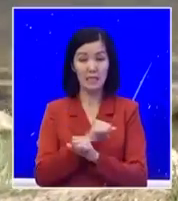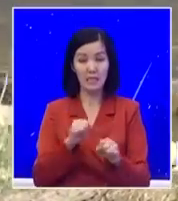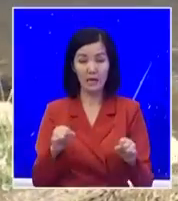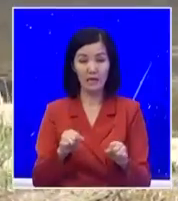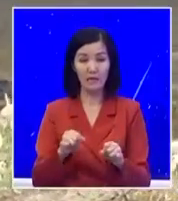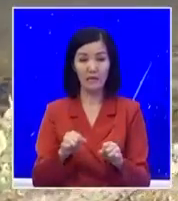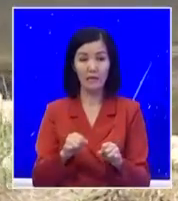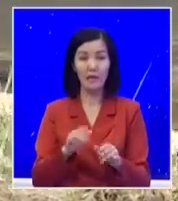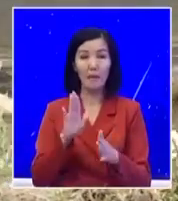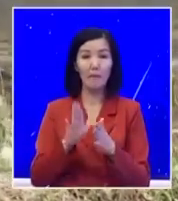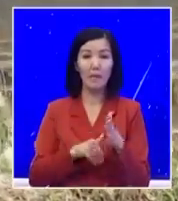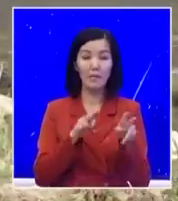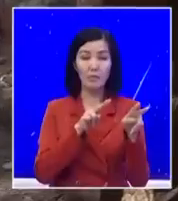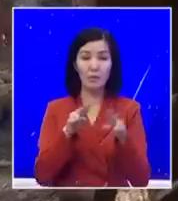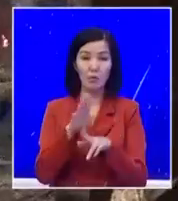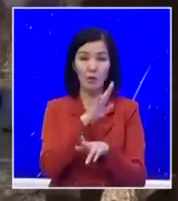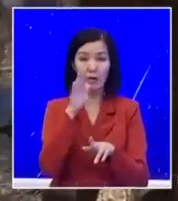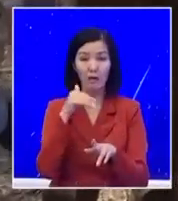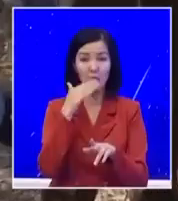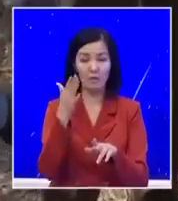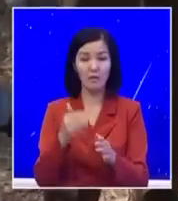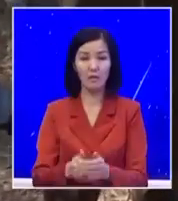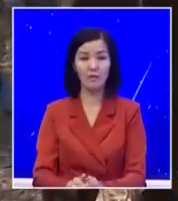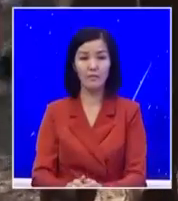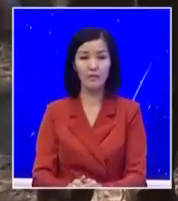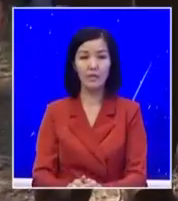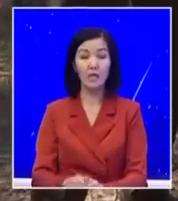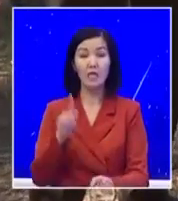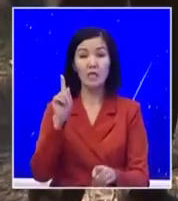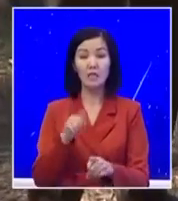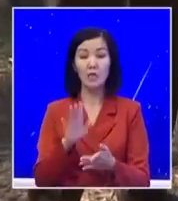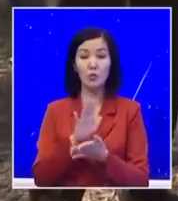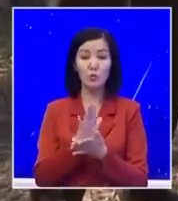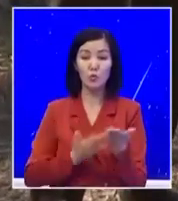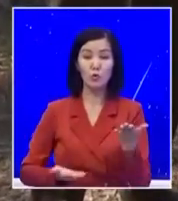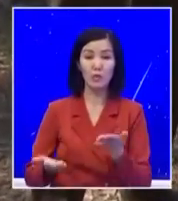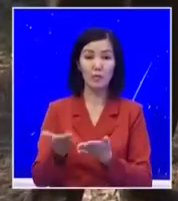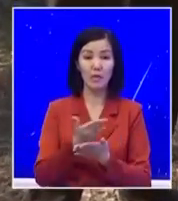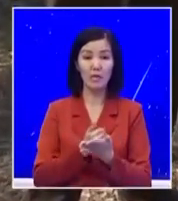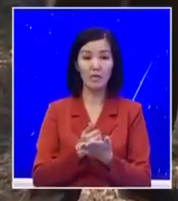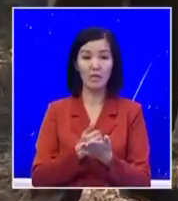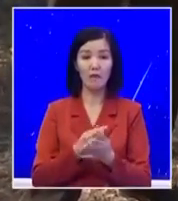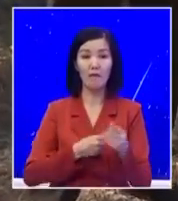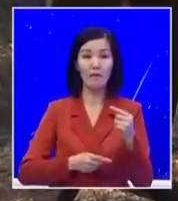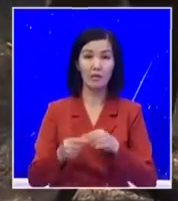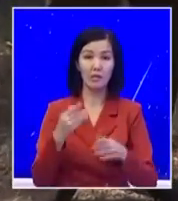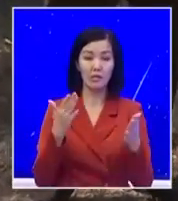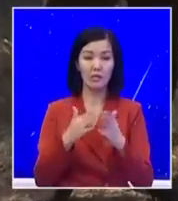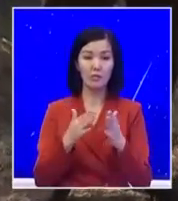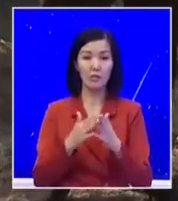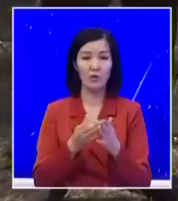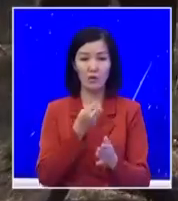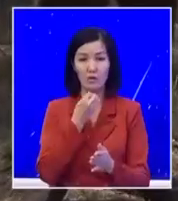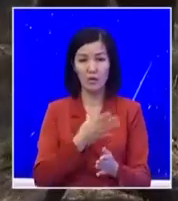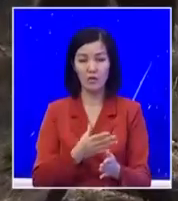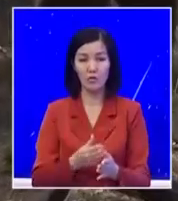более без присмотра родителей. Все собираете за собой, мусор не оставляете и возвращаетесь домой. Все